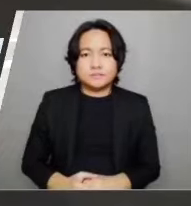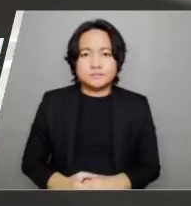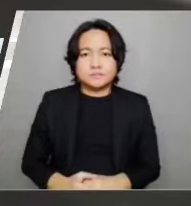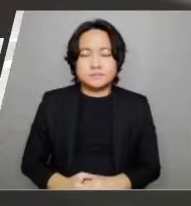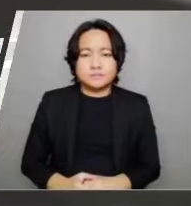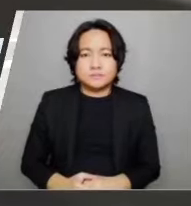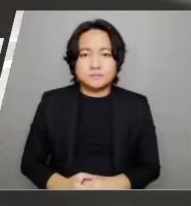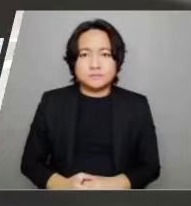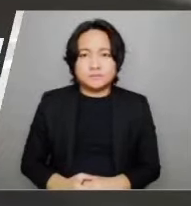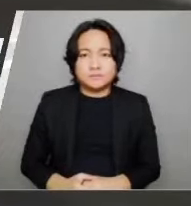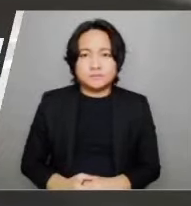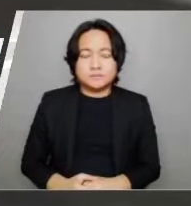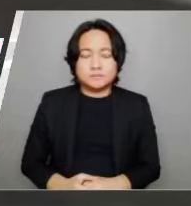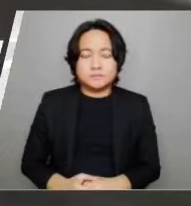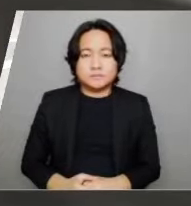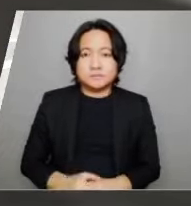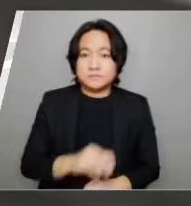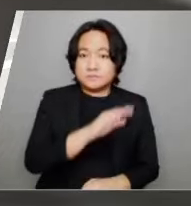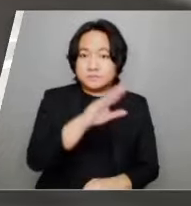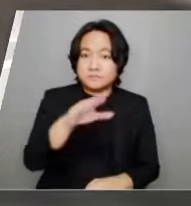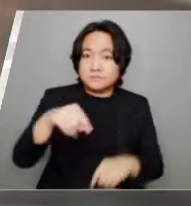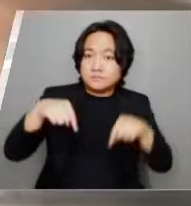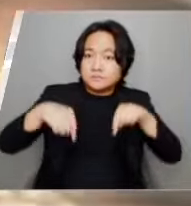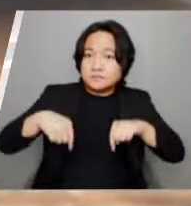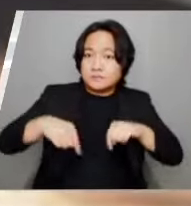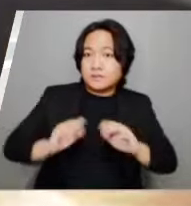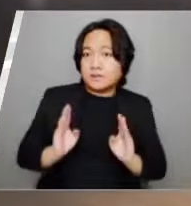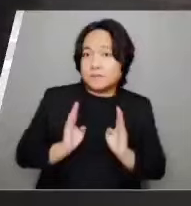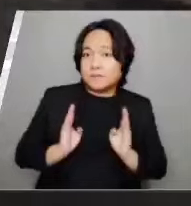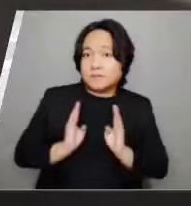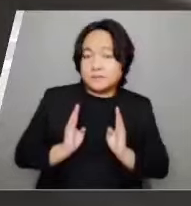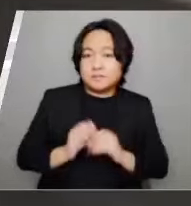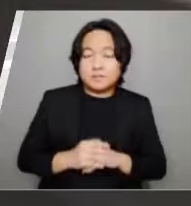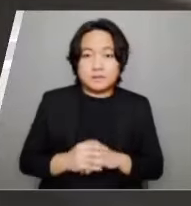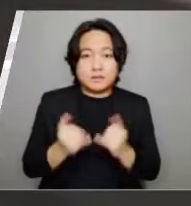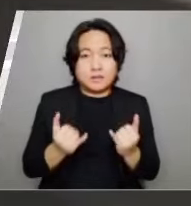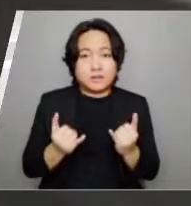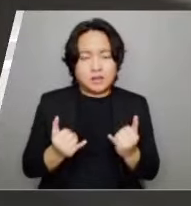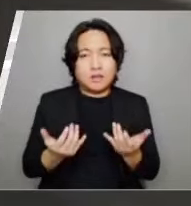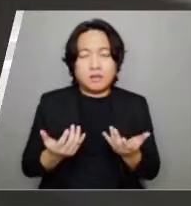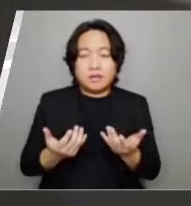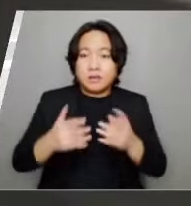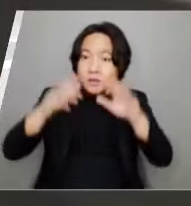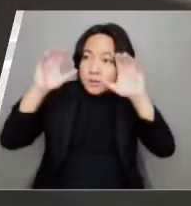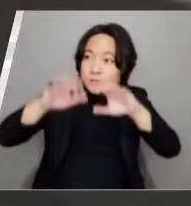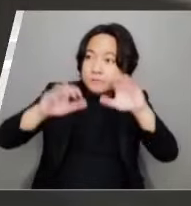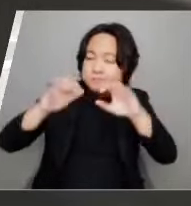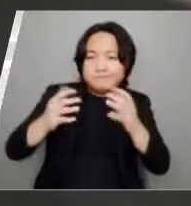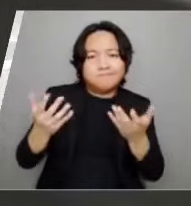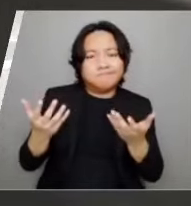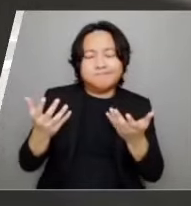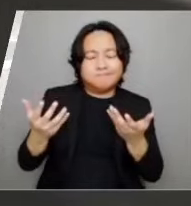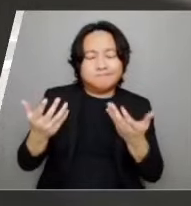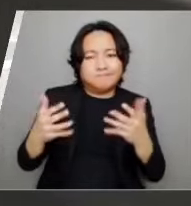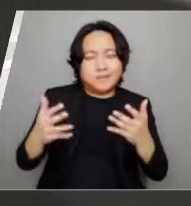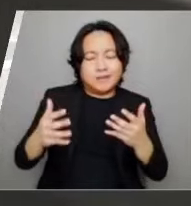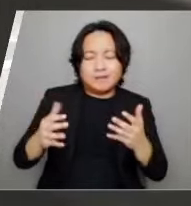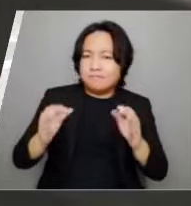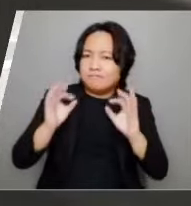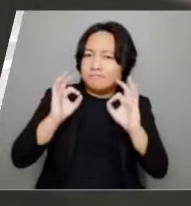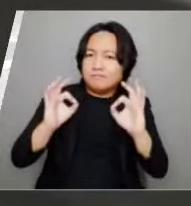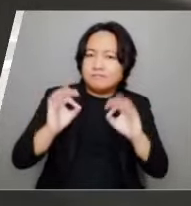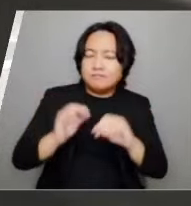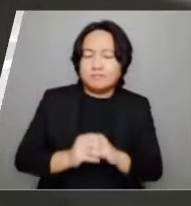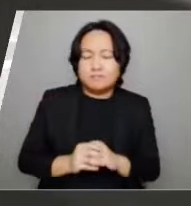Yes, Pia, alam mo dito sa Baguio City ngayon, maganda na yung panahon, no? Tumigil na yung ulan at umaasa po ang local government na